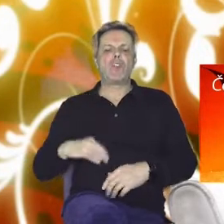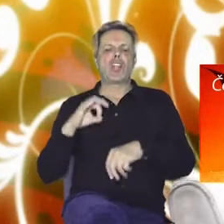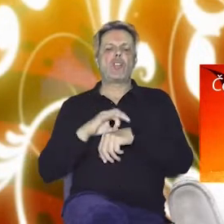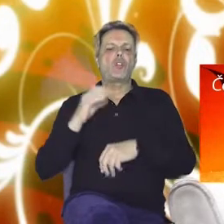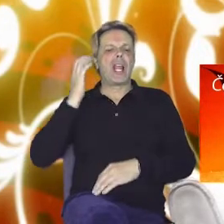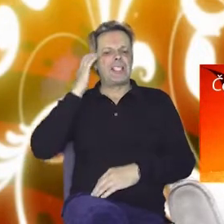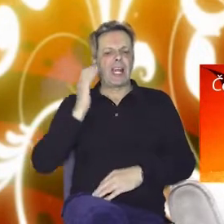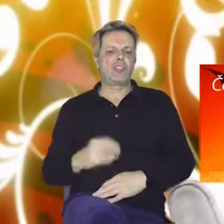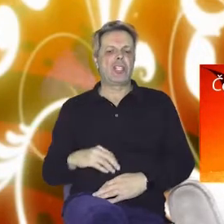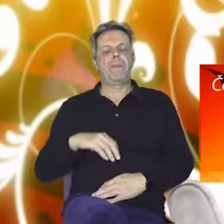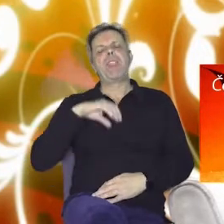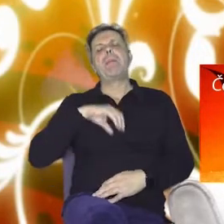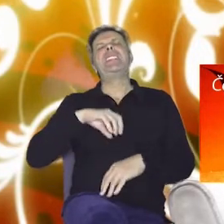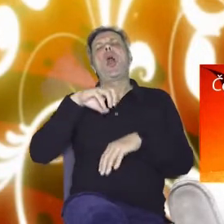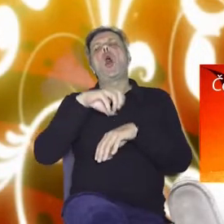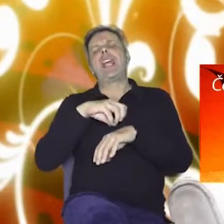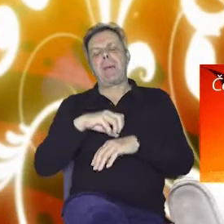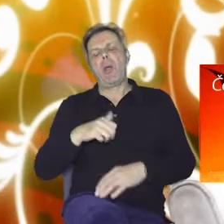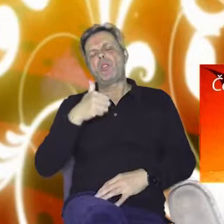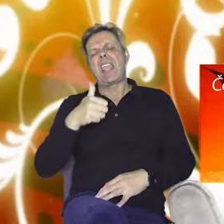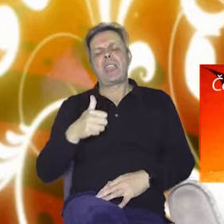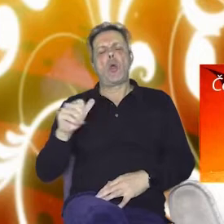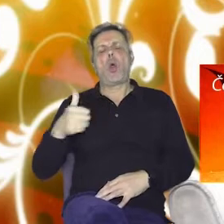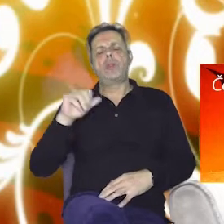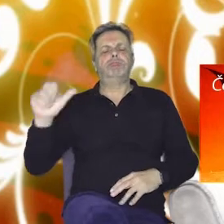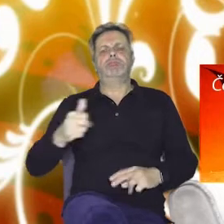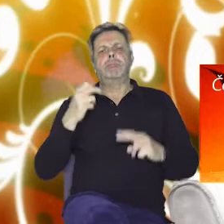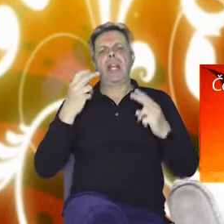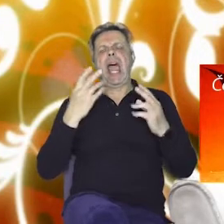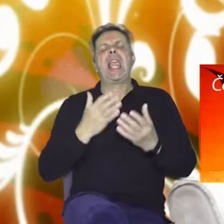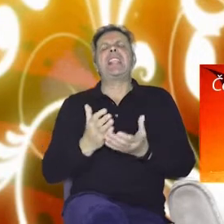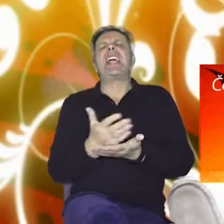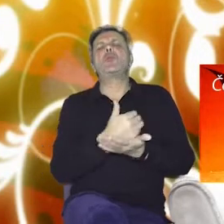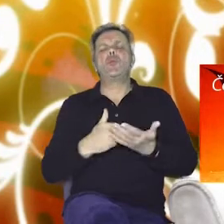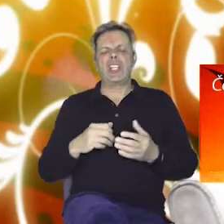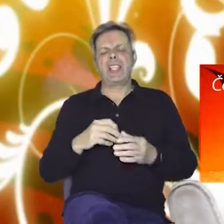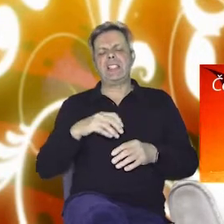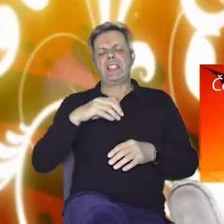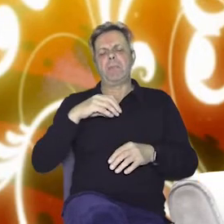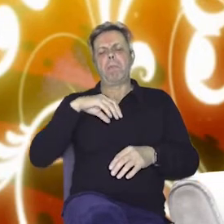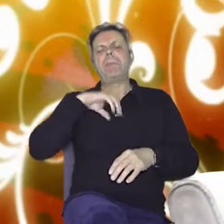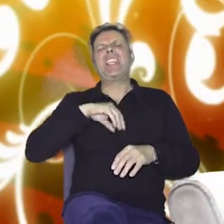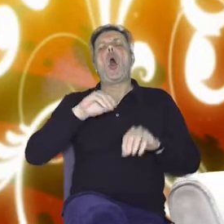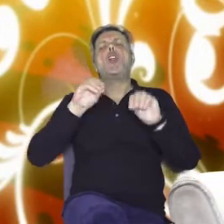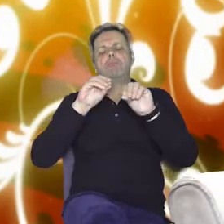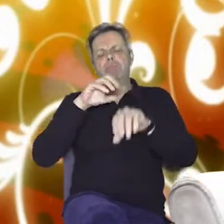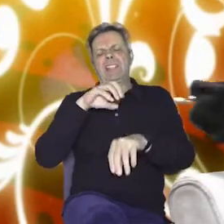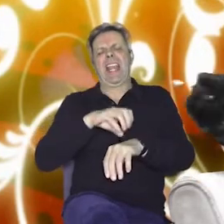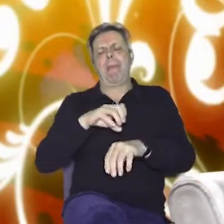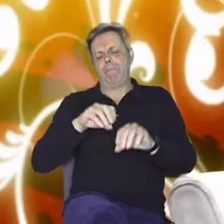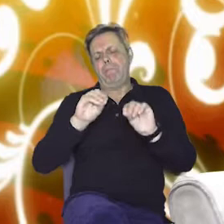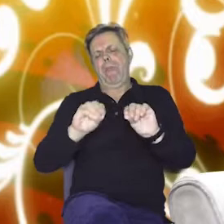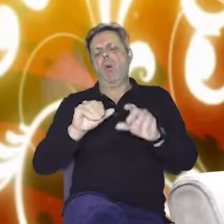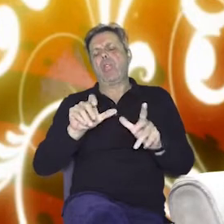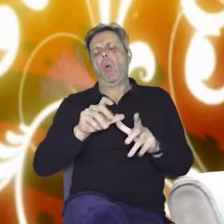znanosti, psihoterapeuta, jednog od najzaslužnijih psihoterapeuta u Republici Hrvatskoj,